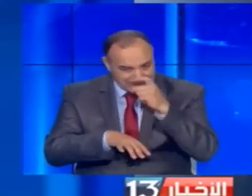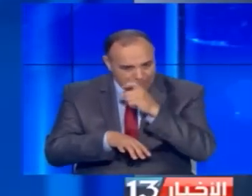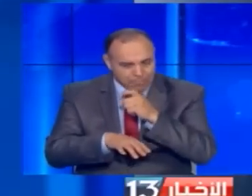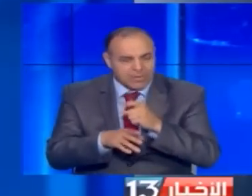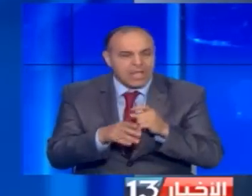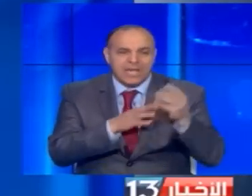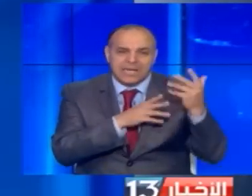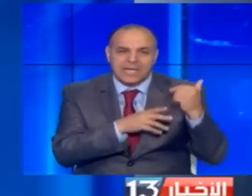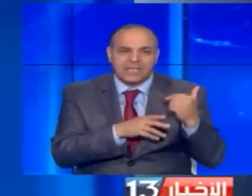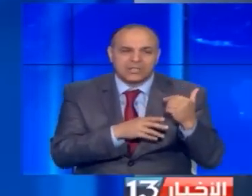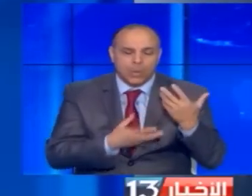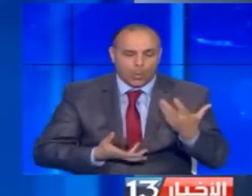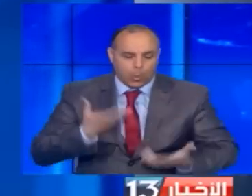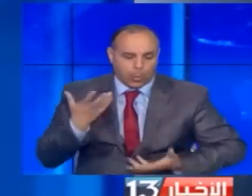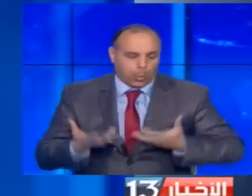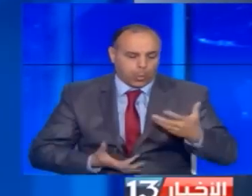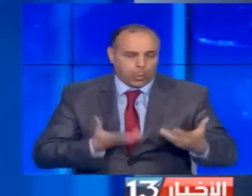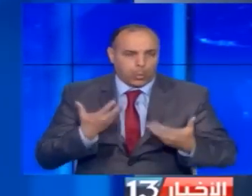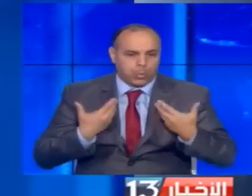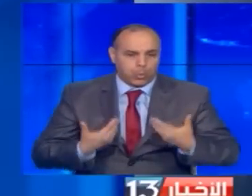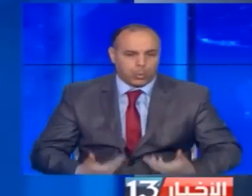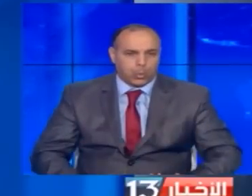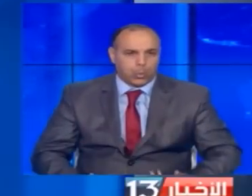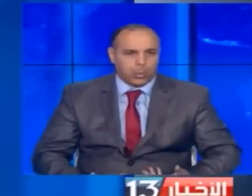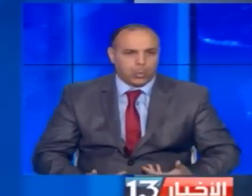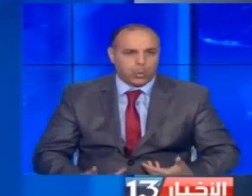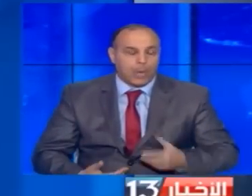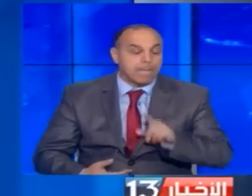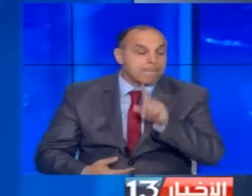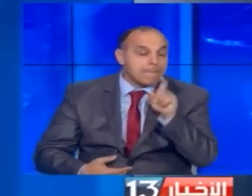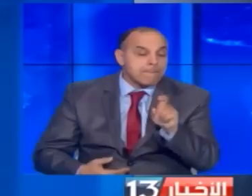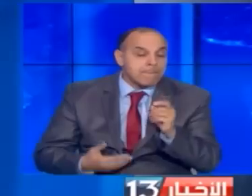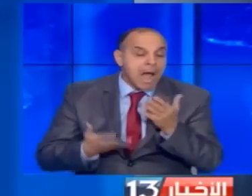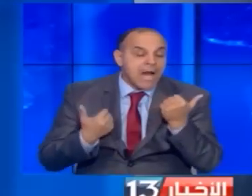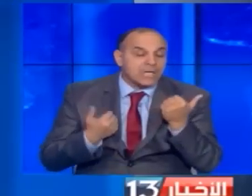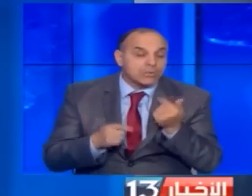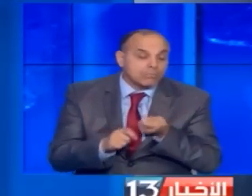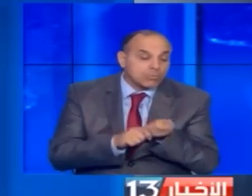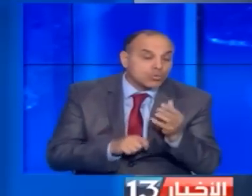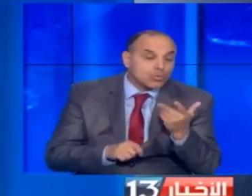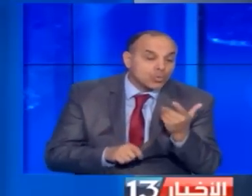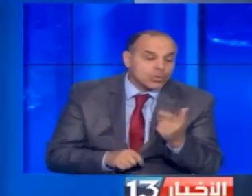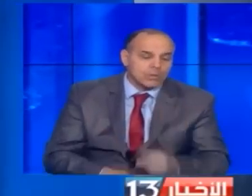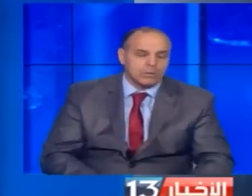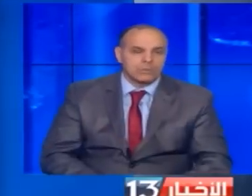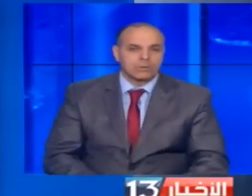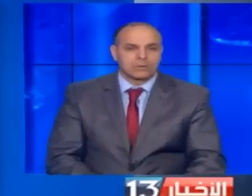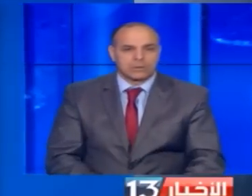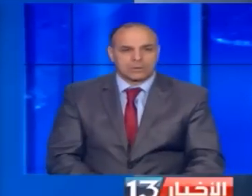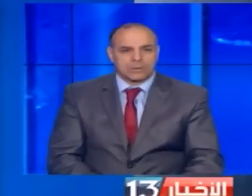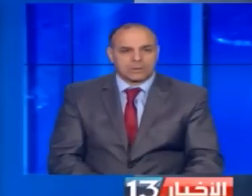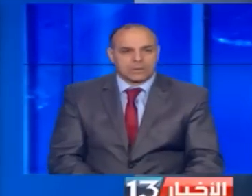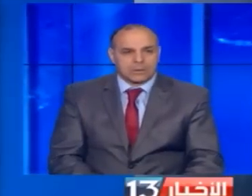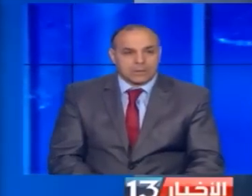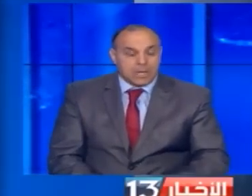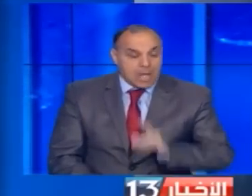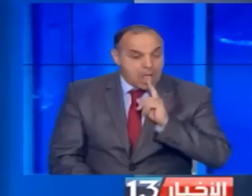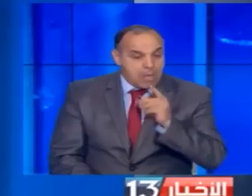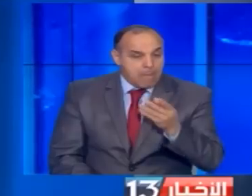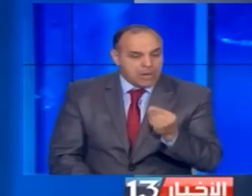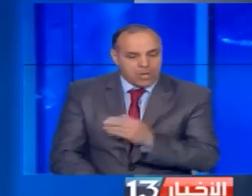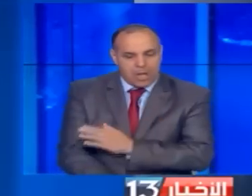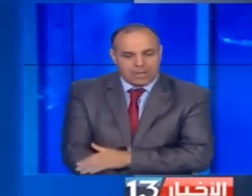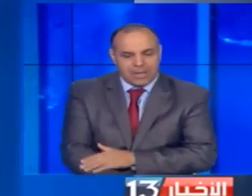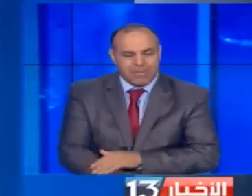الناتجة عن نشوب النيران في جسده في ظروف ما تزال لم تتبين بعد. وقد نفذ عدد من